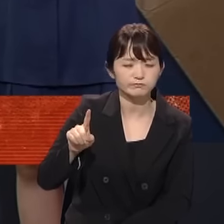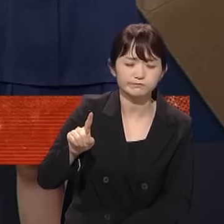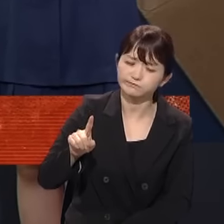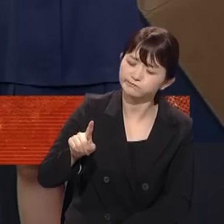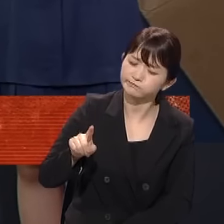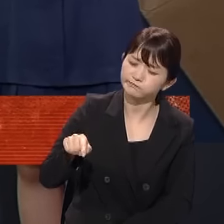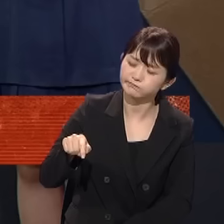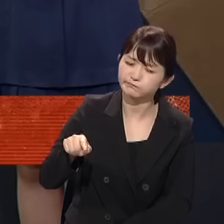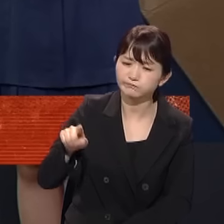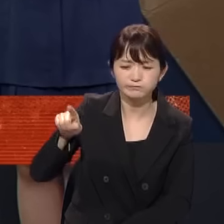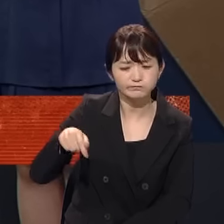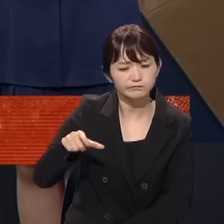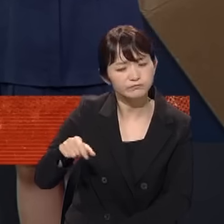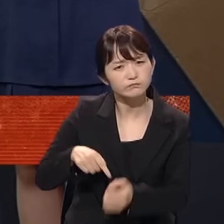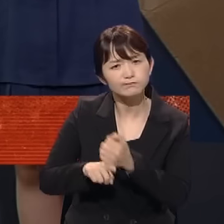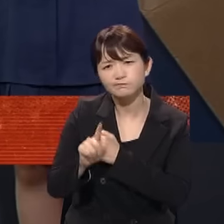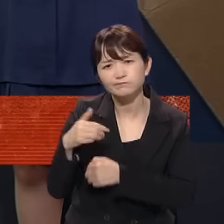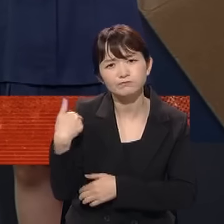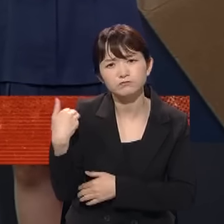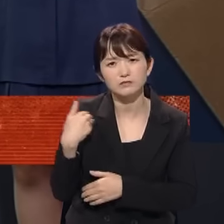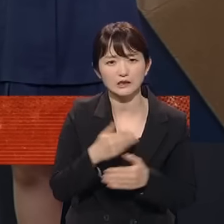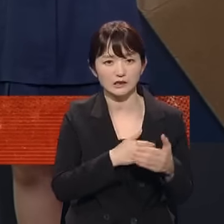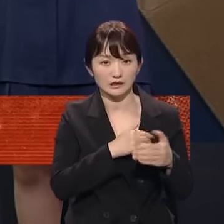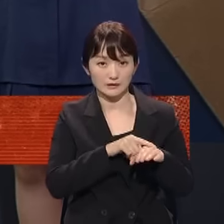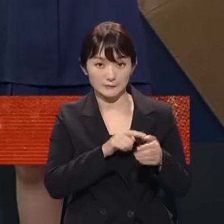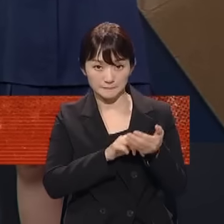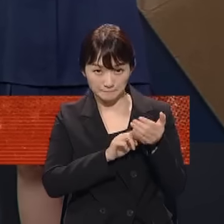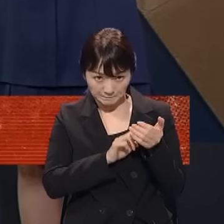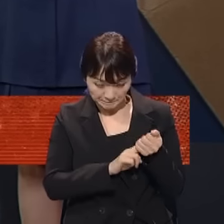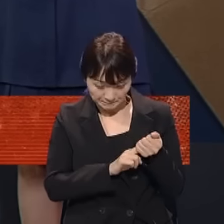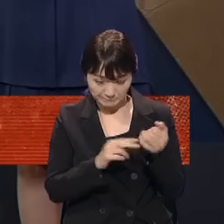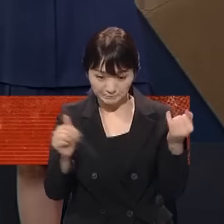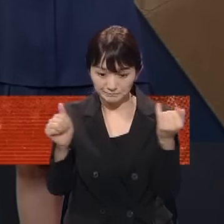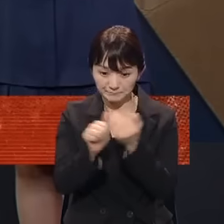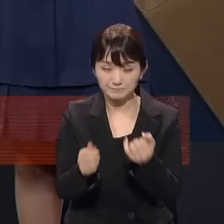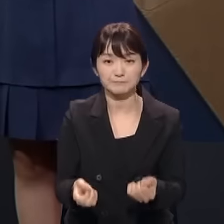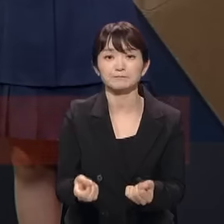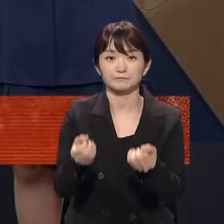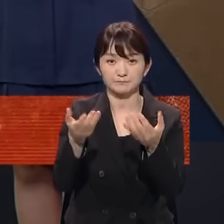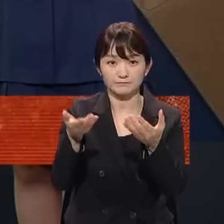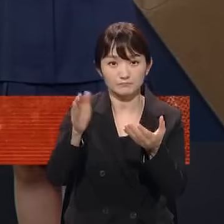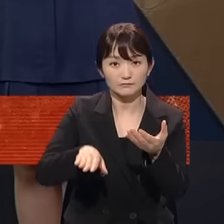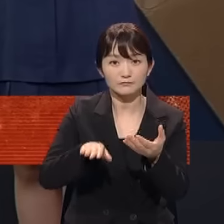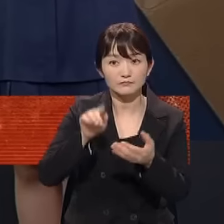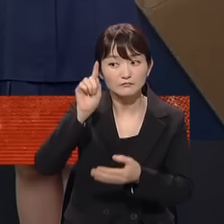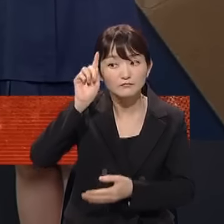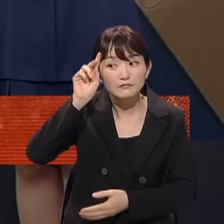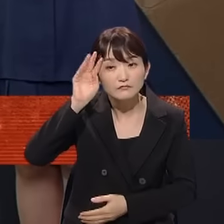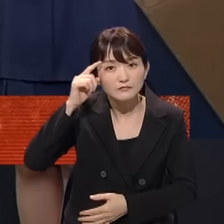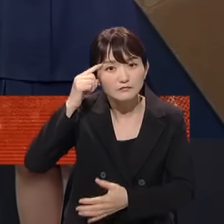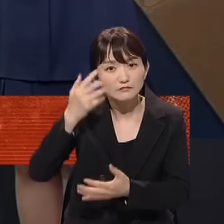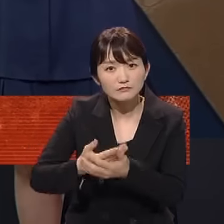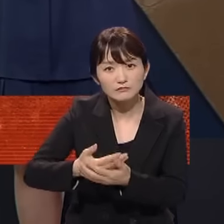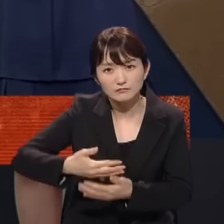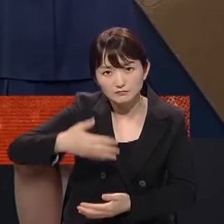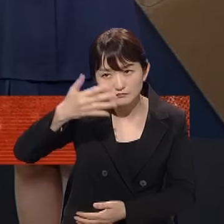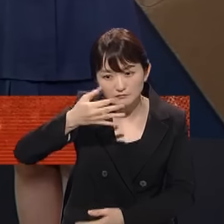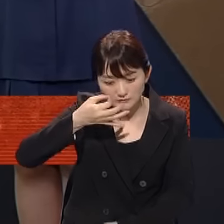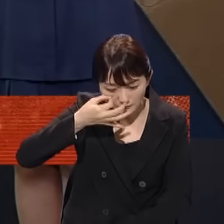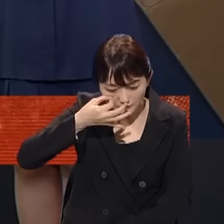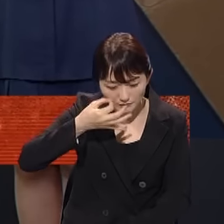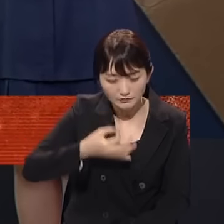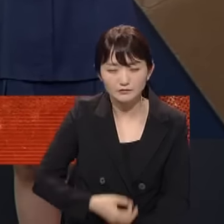느낌이 들었다고 하는데요. 애써 불안한 마음을 감추면서 결혼식까지 올렸는데 얼마 뒤 충격적인 영상 하나를 보게